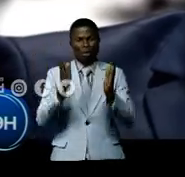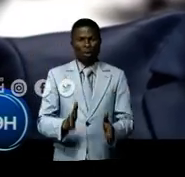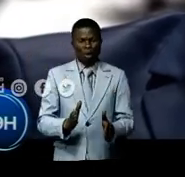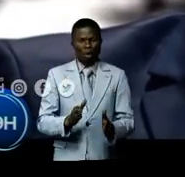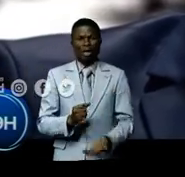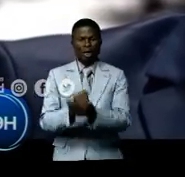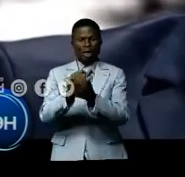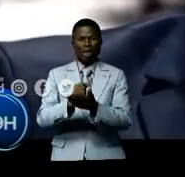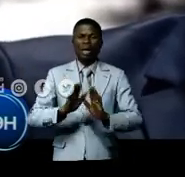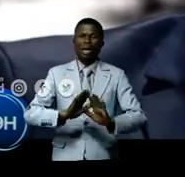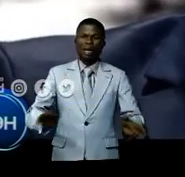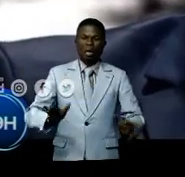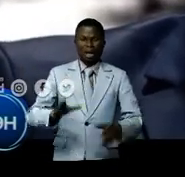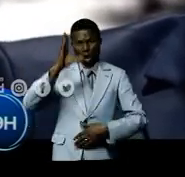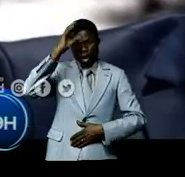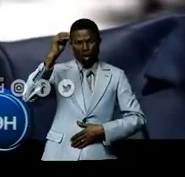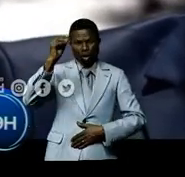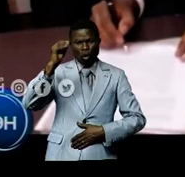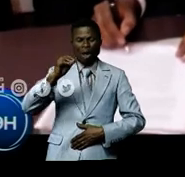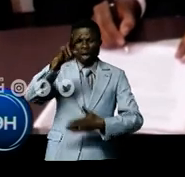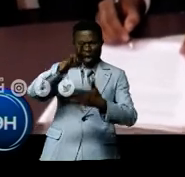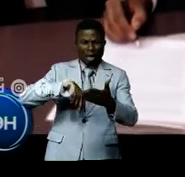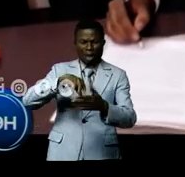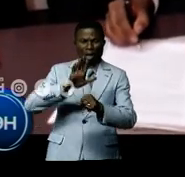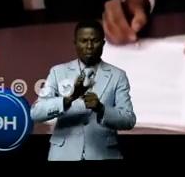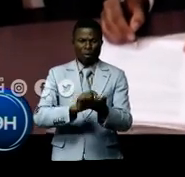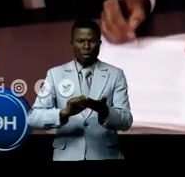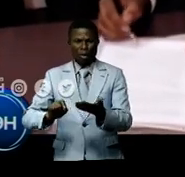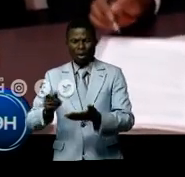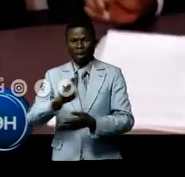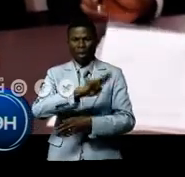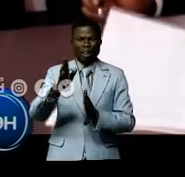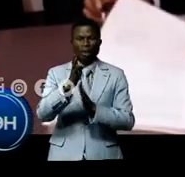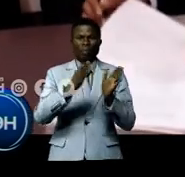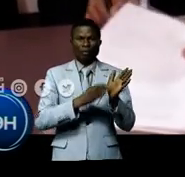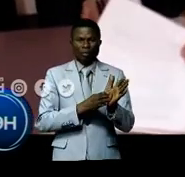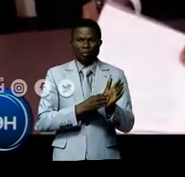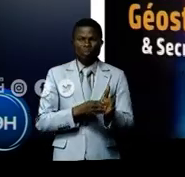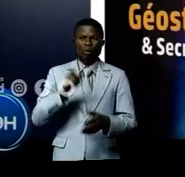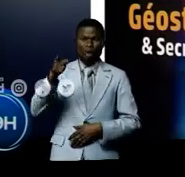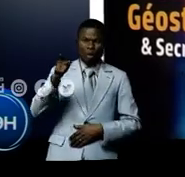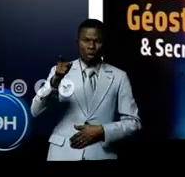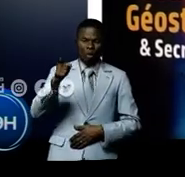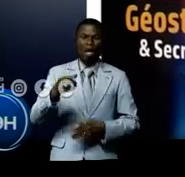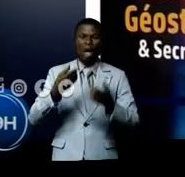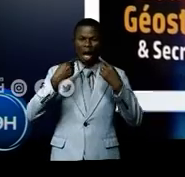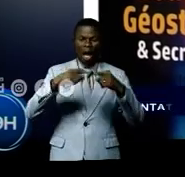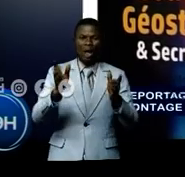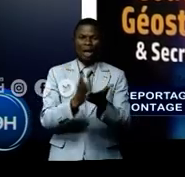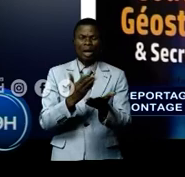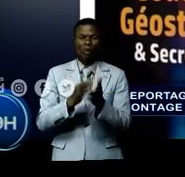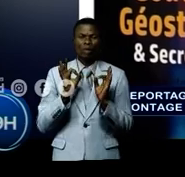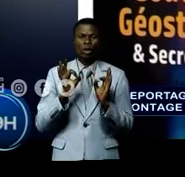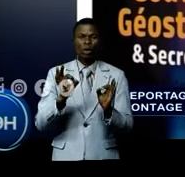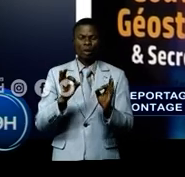conduire avec maîtrise cet homme qui a le goût de la lecture et de l'écriture. En 2019, Léopold Mbadou a publié un ouvrage